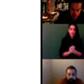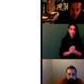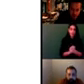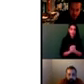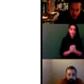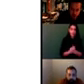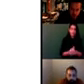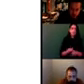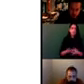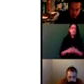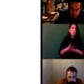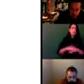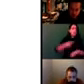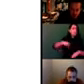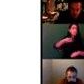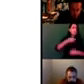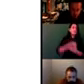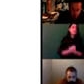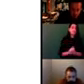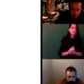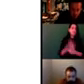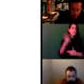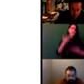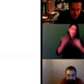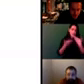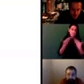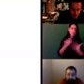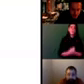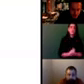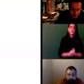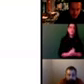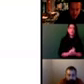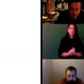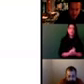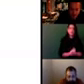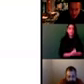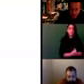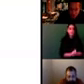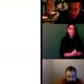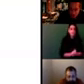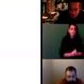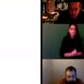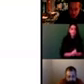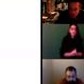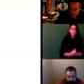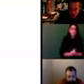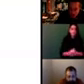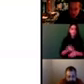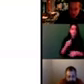Neler yaptık katılımcı süreç namına? Hızlıca üzerinden geçeceğim. İlk günden itibaren veri toplamak